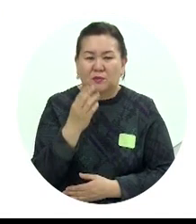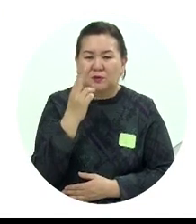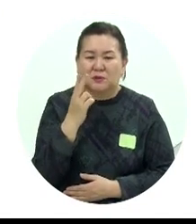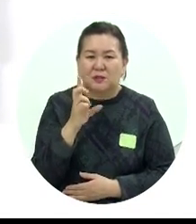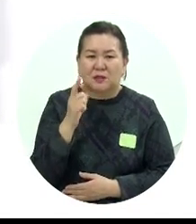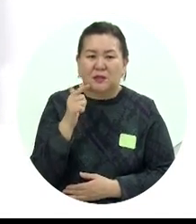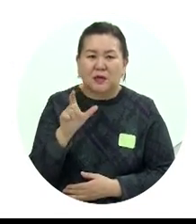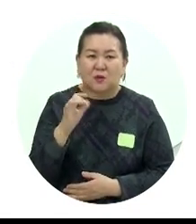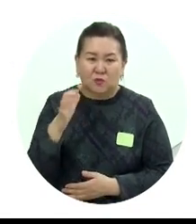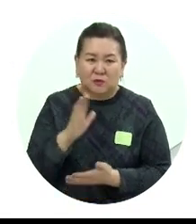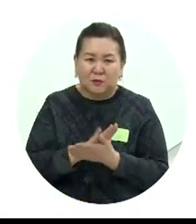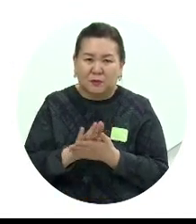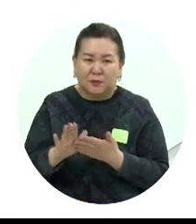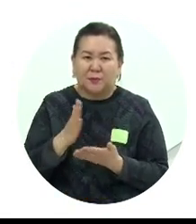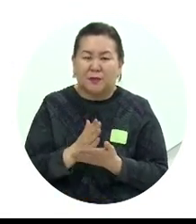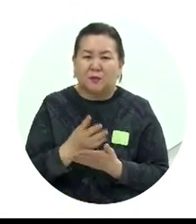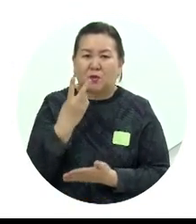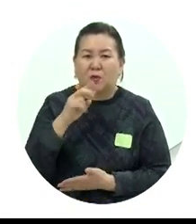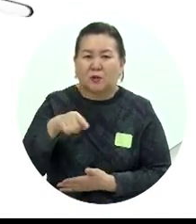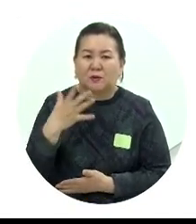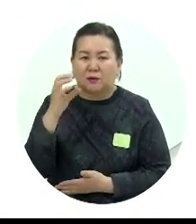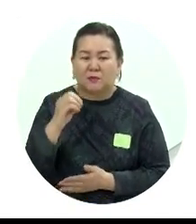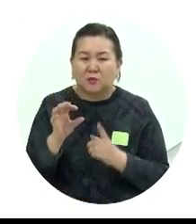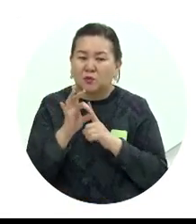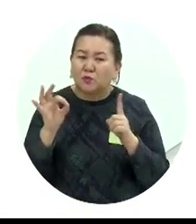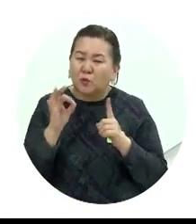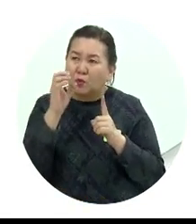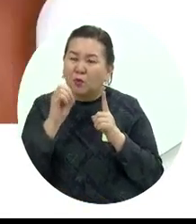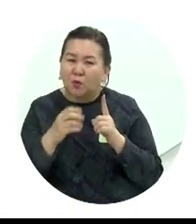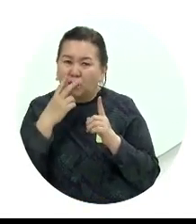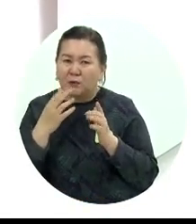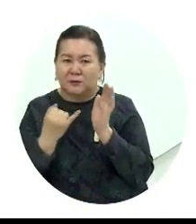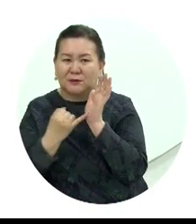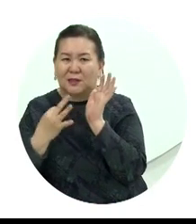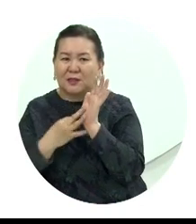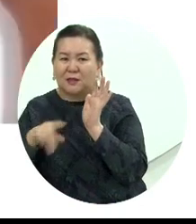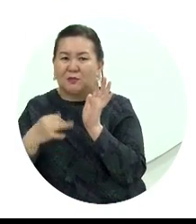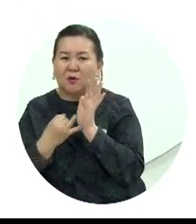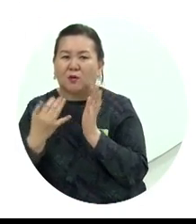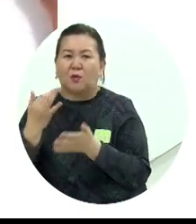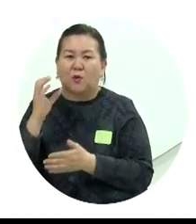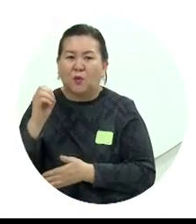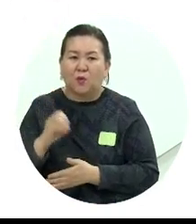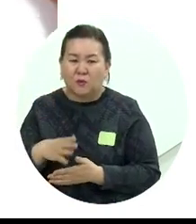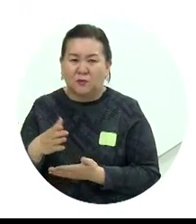цэнгэг ус эзэлдэг. За энэ 2.5% 100% гэж үзэх юм бол 68.7%